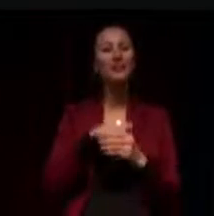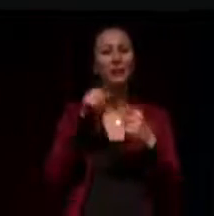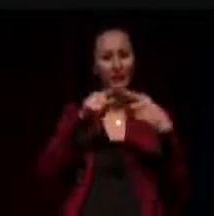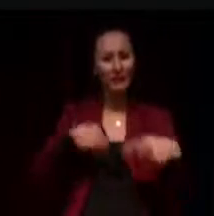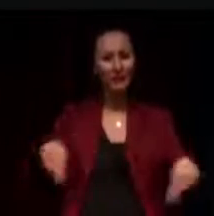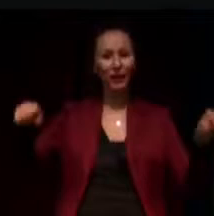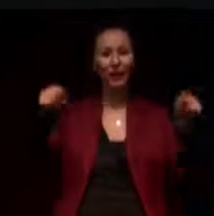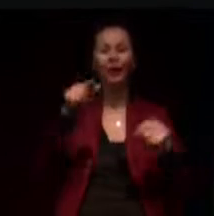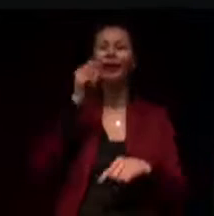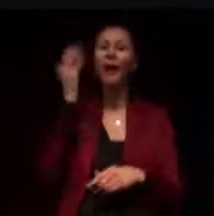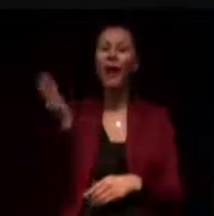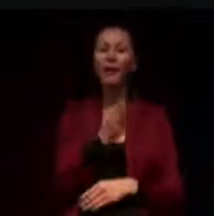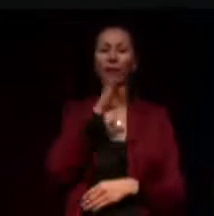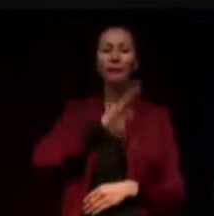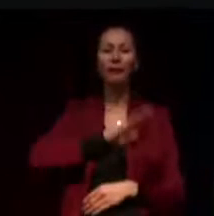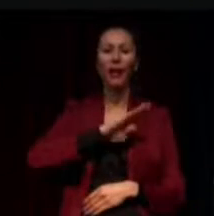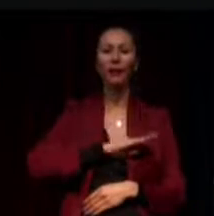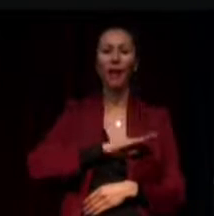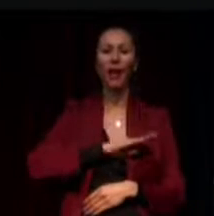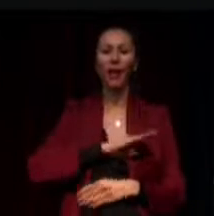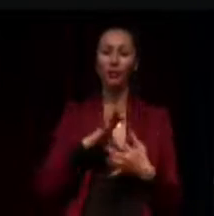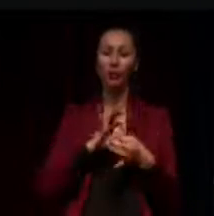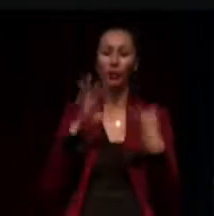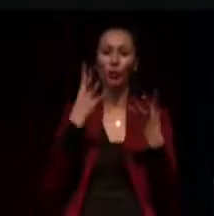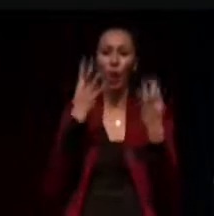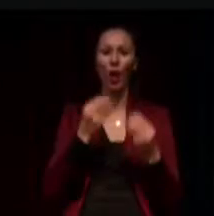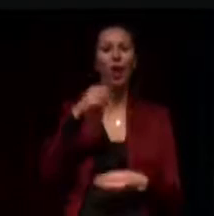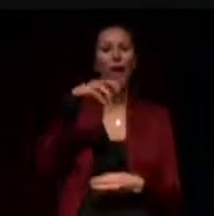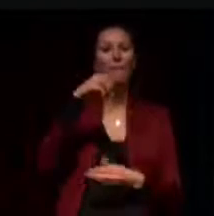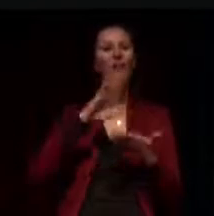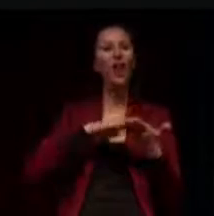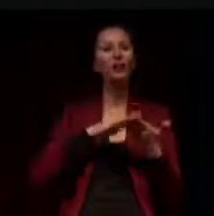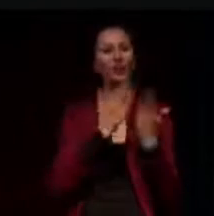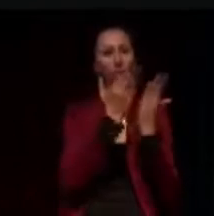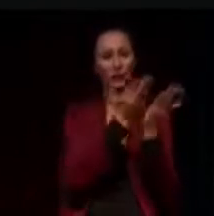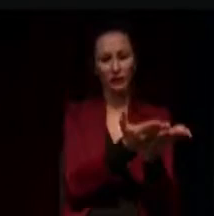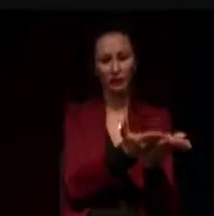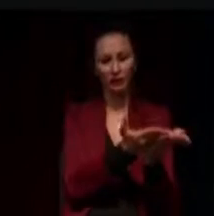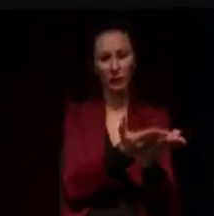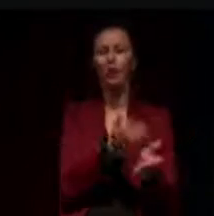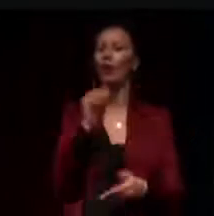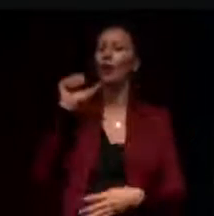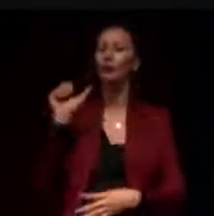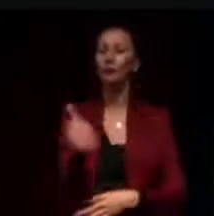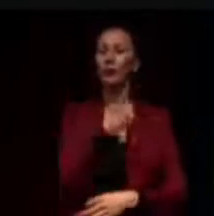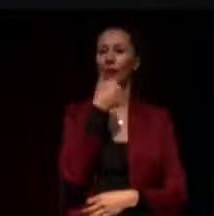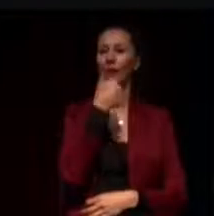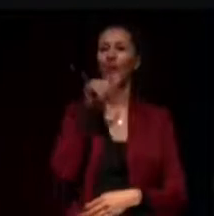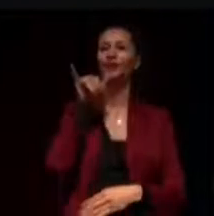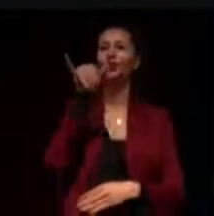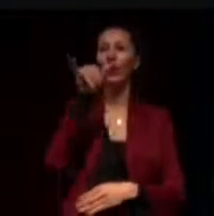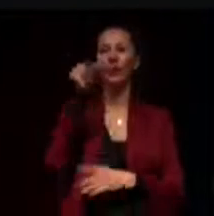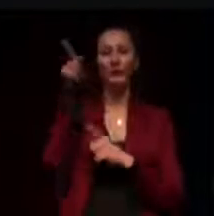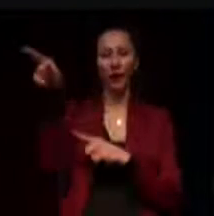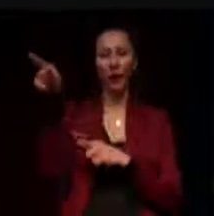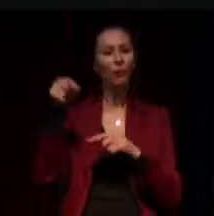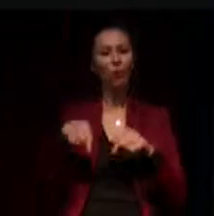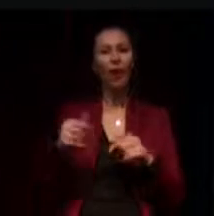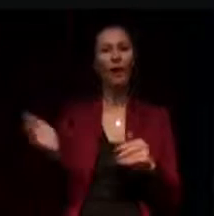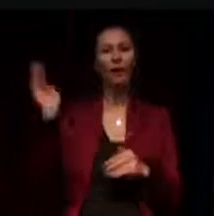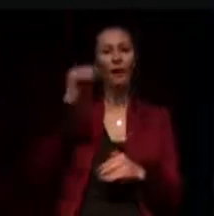Meclisimizde her derde deva olan AK Partili arkadaşlarımızın, özellikle Çiğli'den buraya